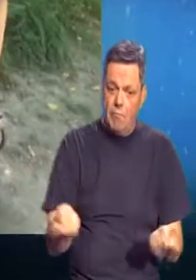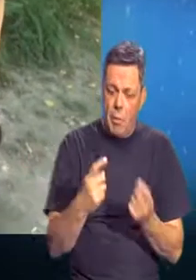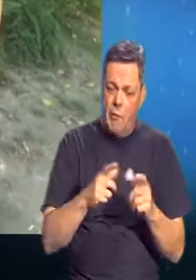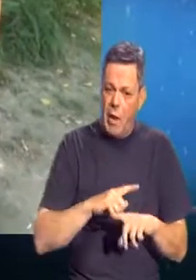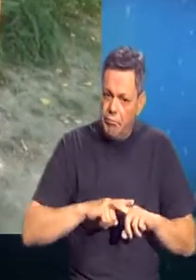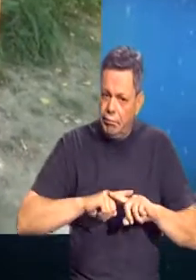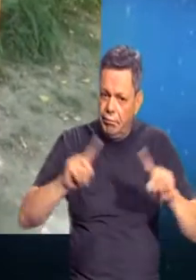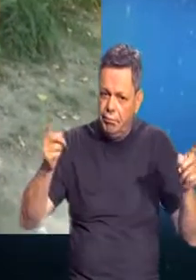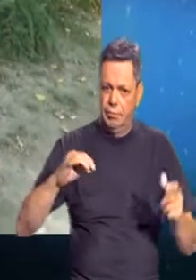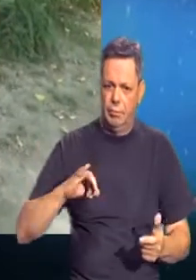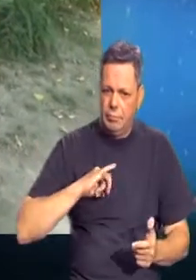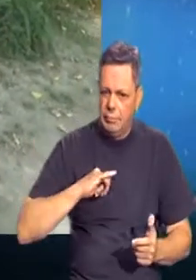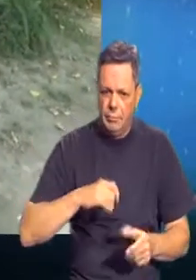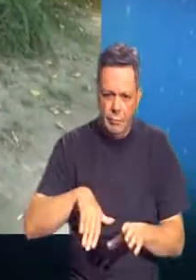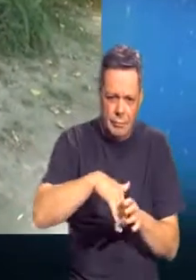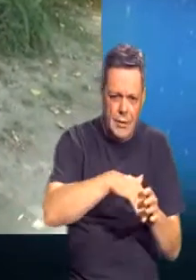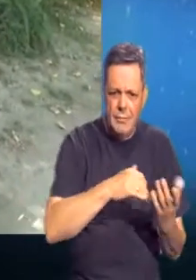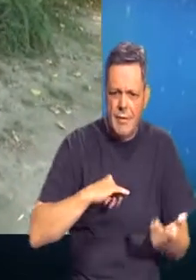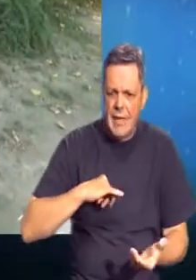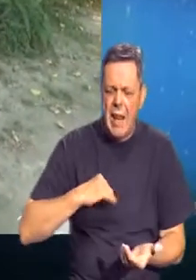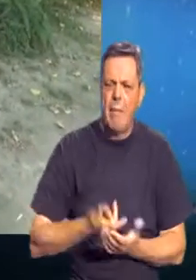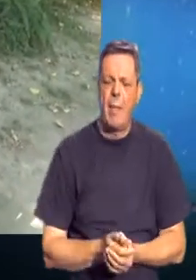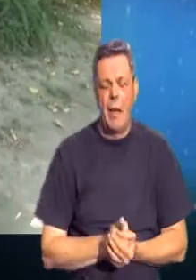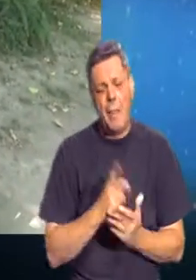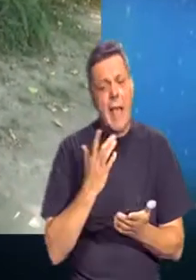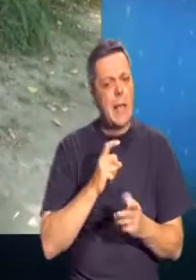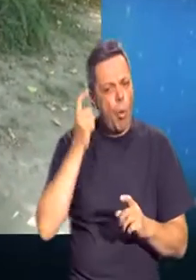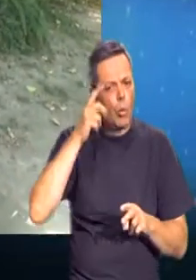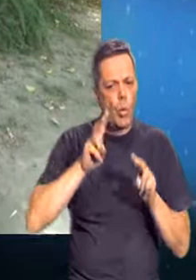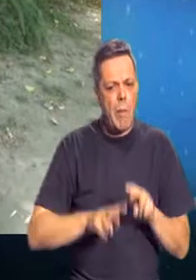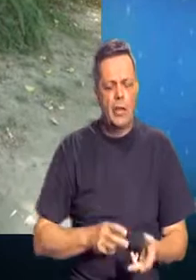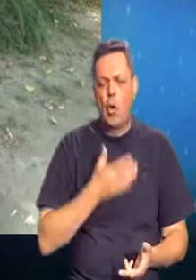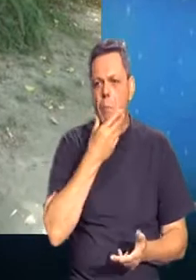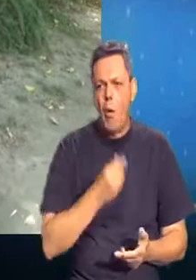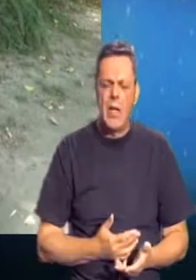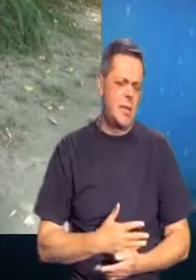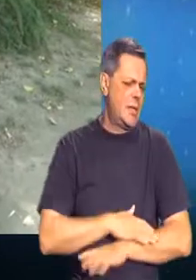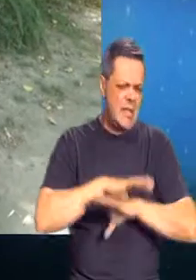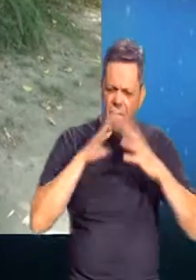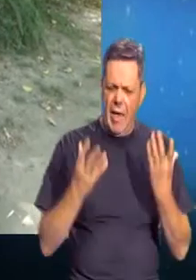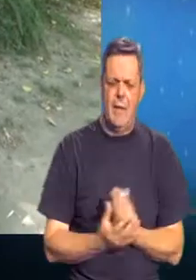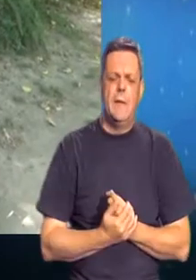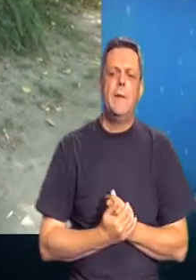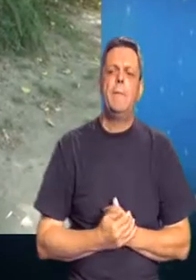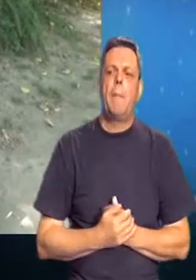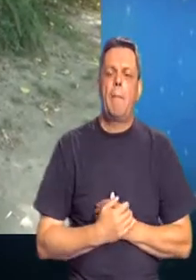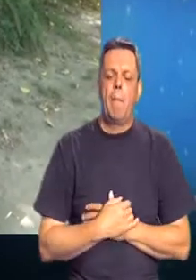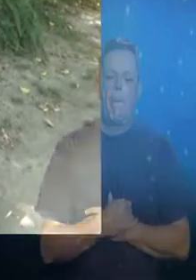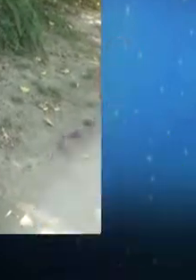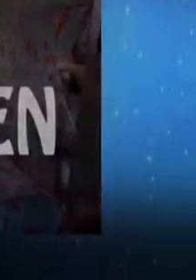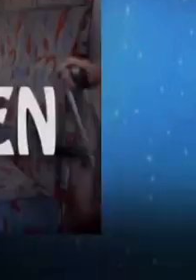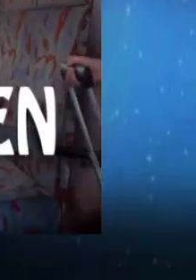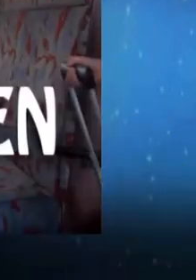samo bogatu kulturnu baštinu, povijest i tako. Tako je, da, povijesno, geografski, u biti iz svih